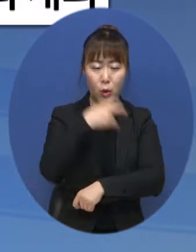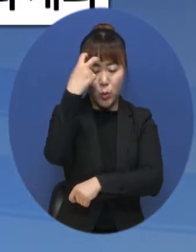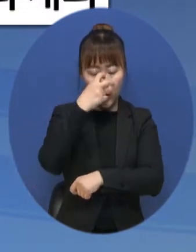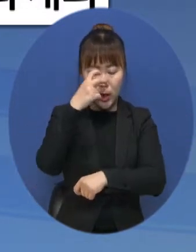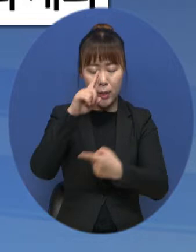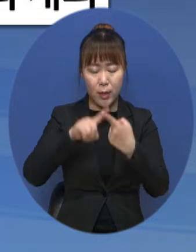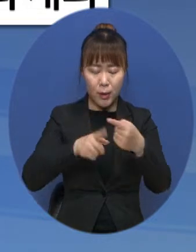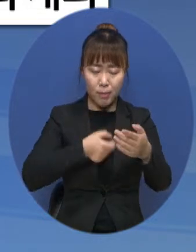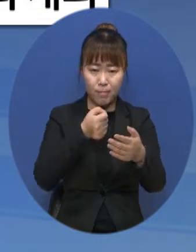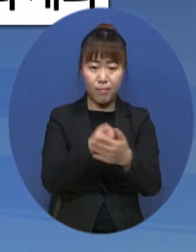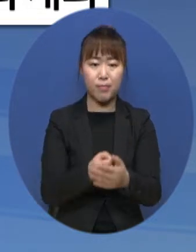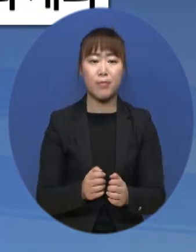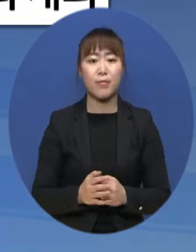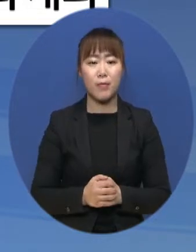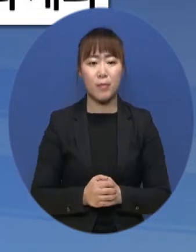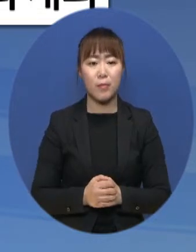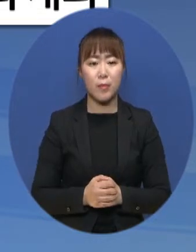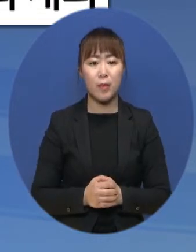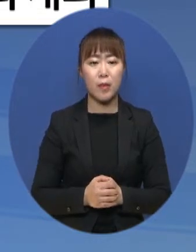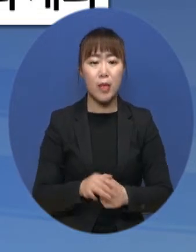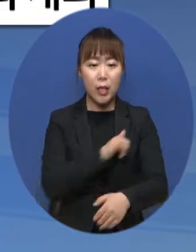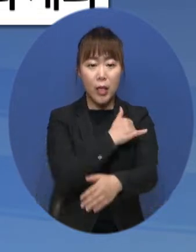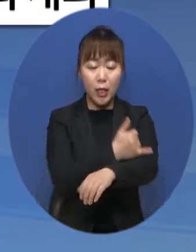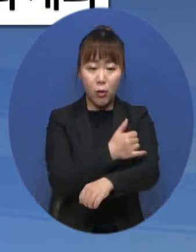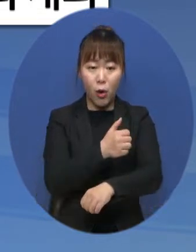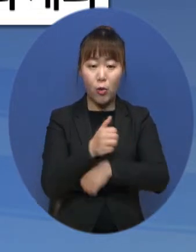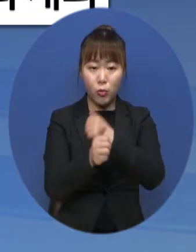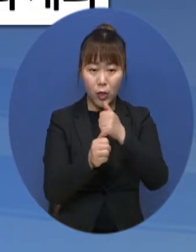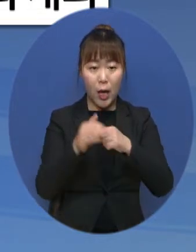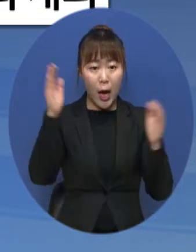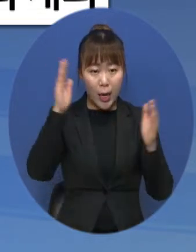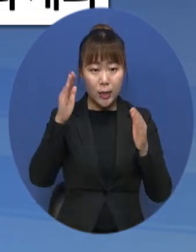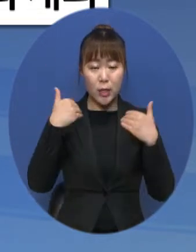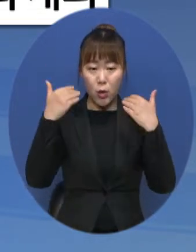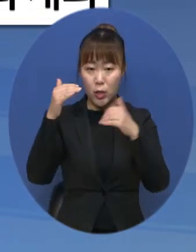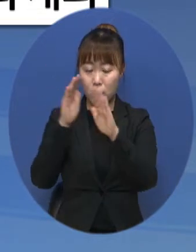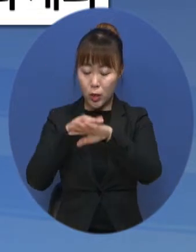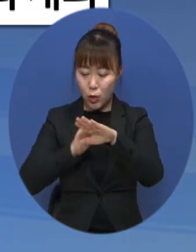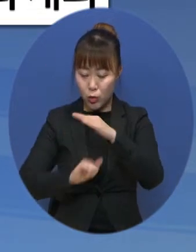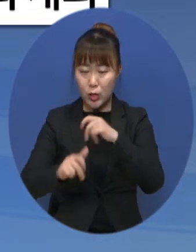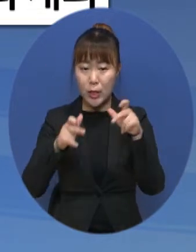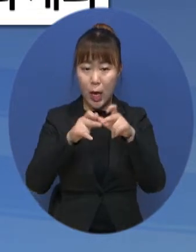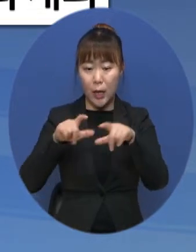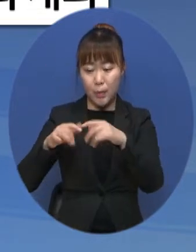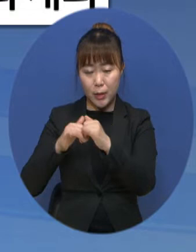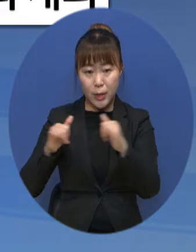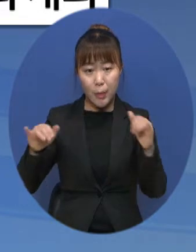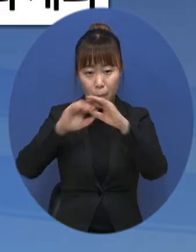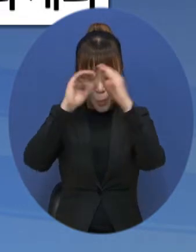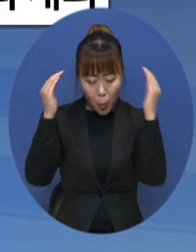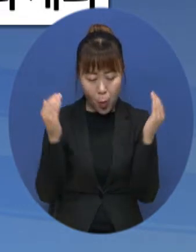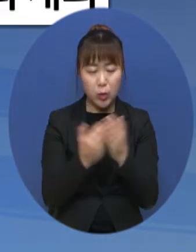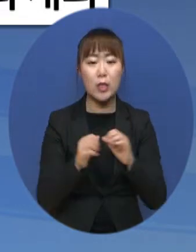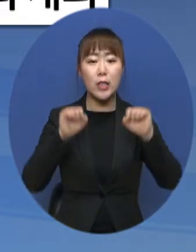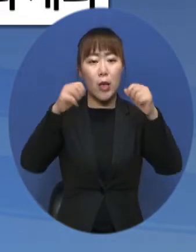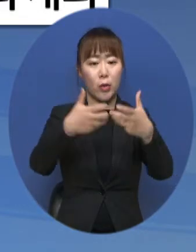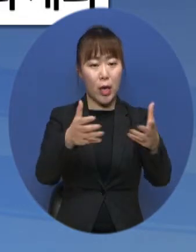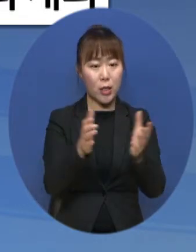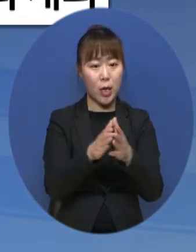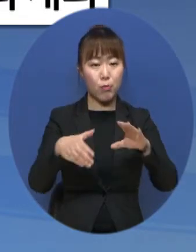결정했습니다. 이에 따라 인권위는 학생과 성인 선수, 장애인, 비장애인 등 모든